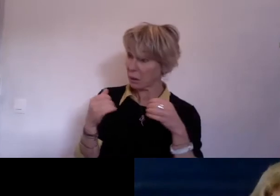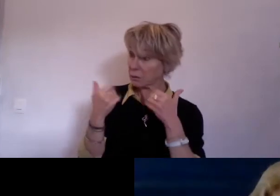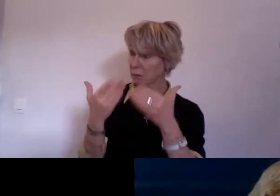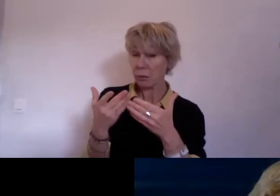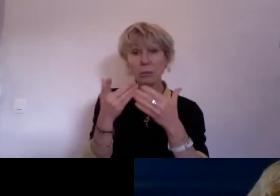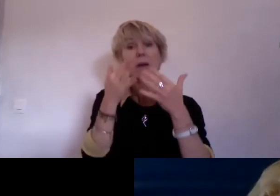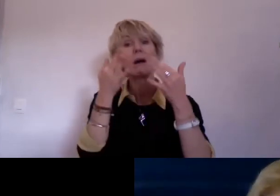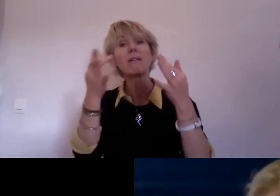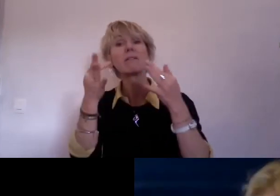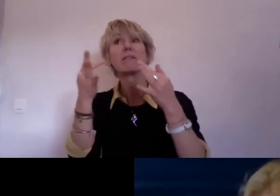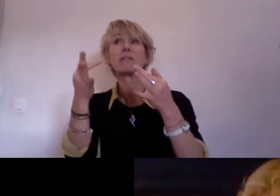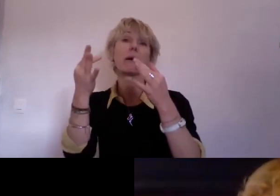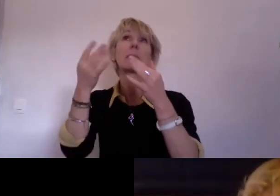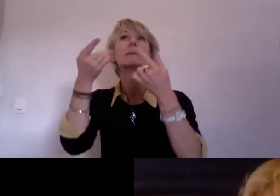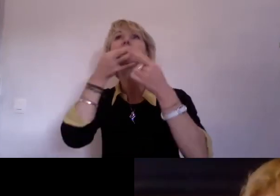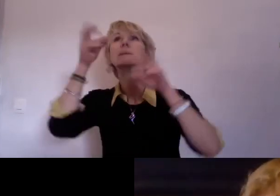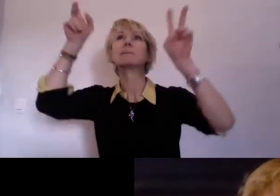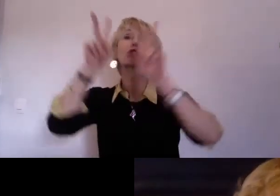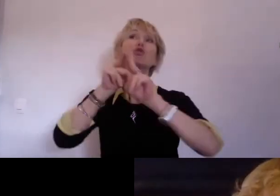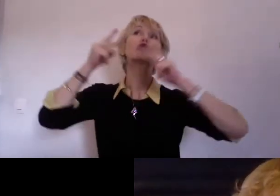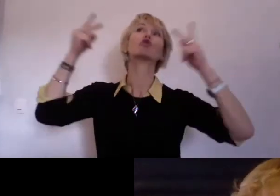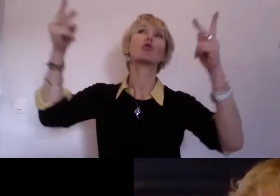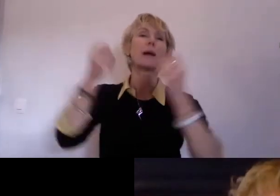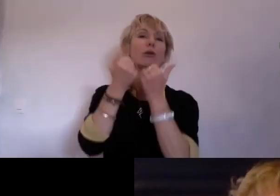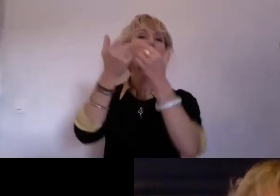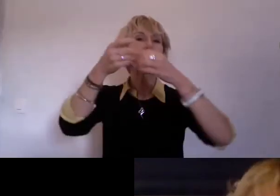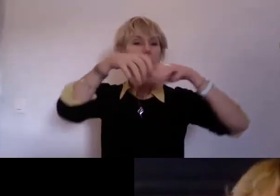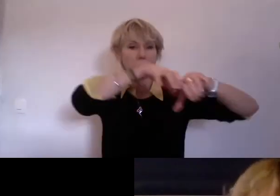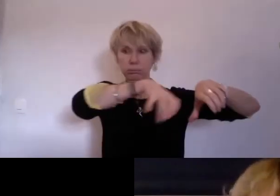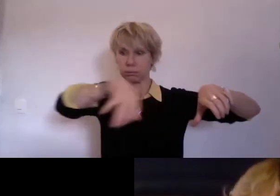rendre interactif et le rendre en discussion, en débat.